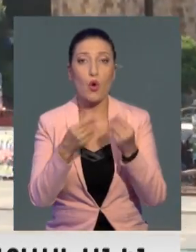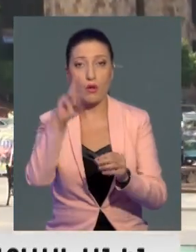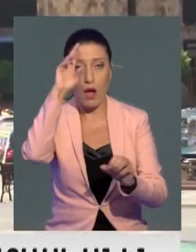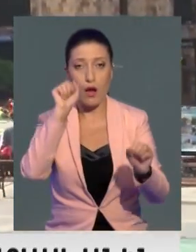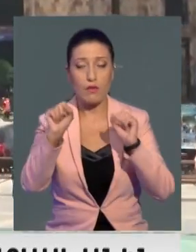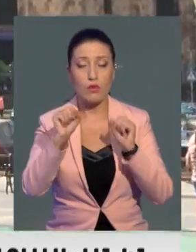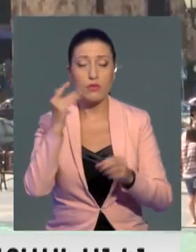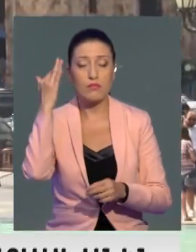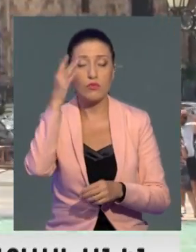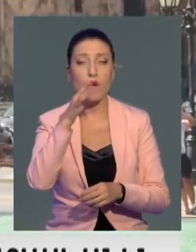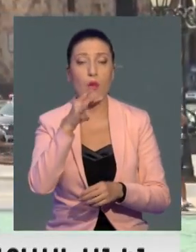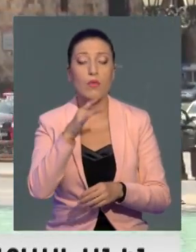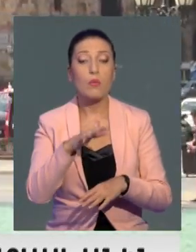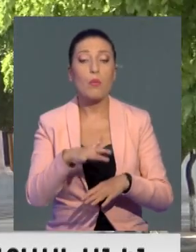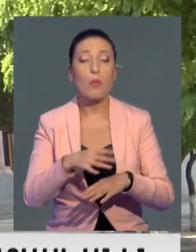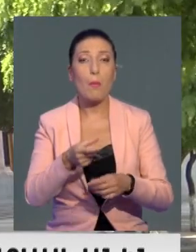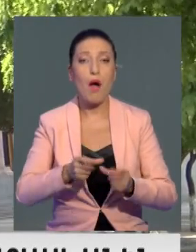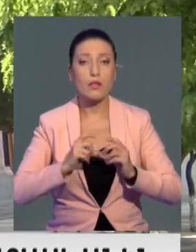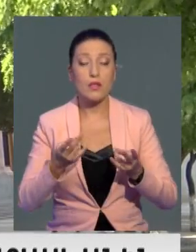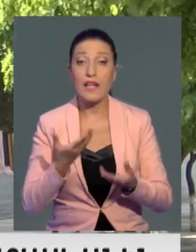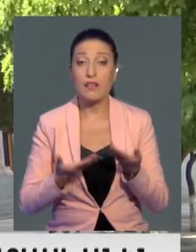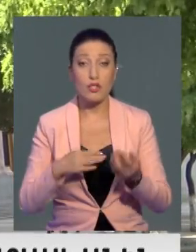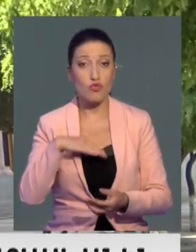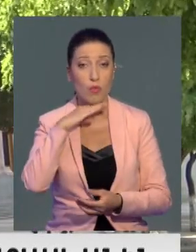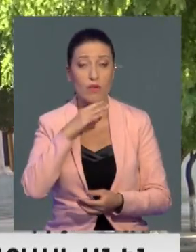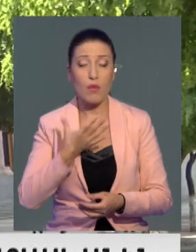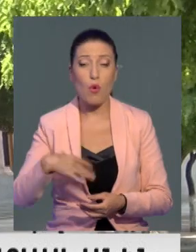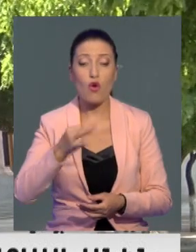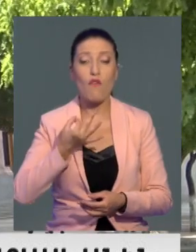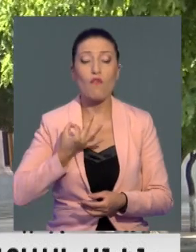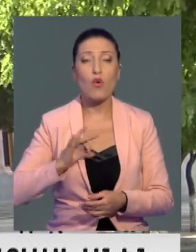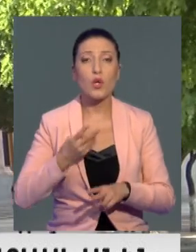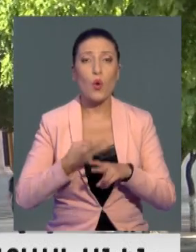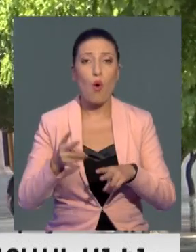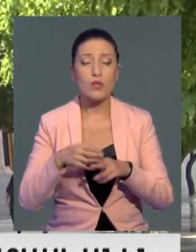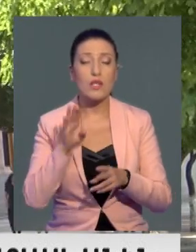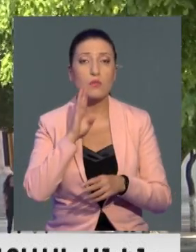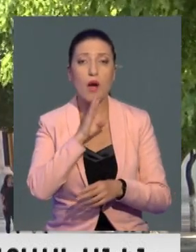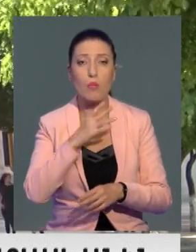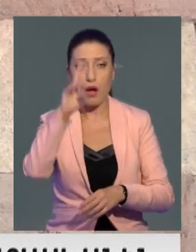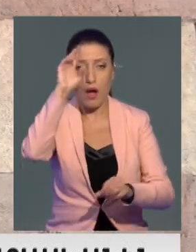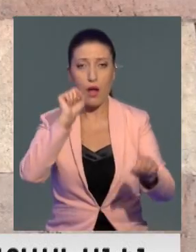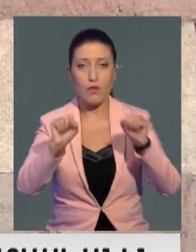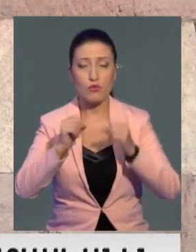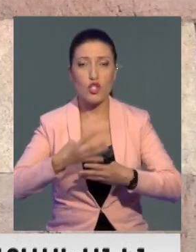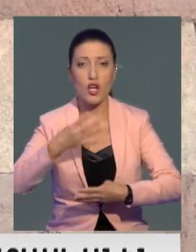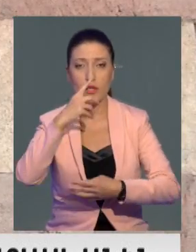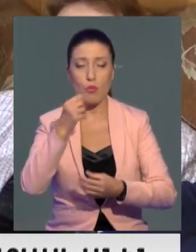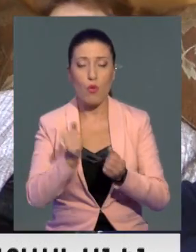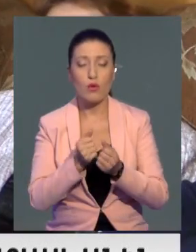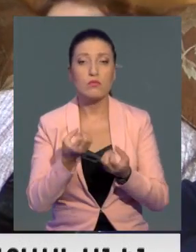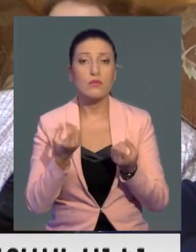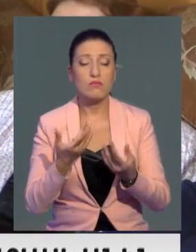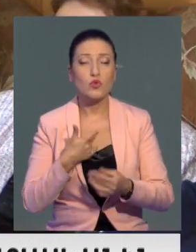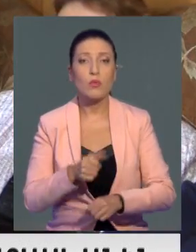ստանան պատասխանը, եթե այն իրենց չբավարարի, ապա գրեթե բոլոր որդեգորիս մայրերի հետ կառավարության դիմաց պատրաստվում են նստացույց ու հացադուլ անել։